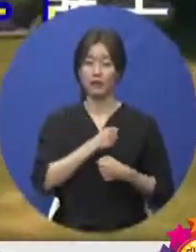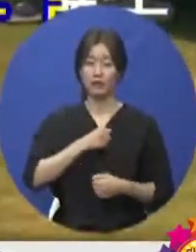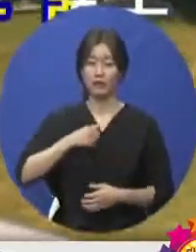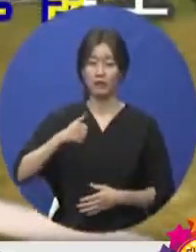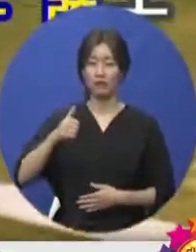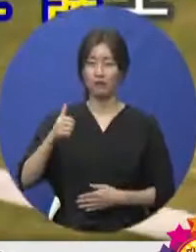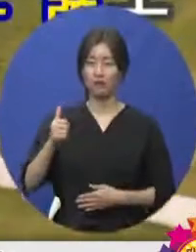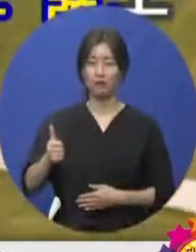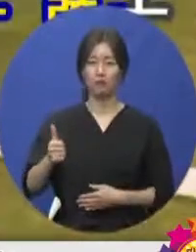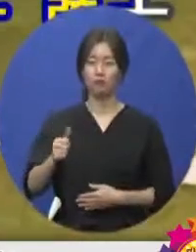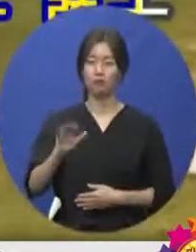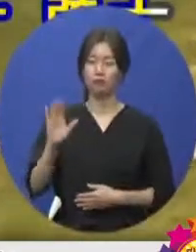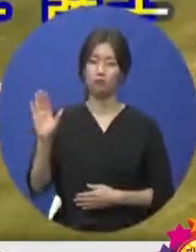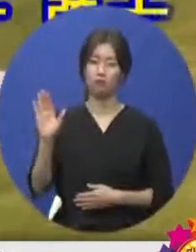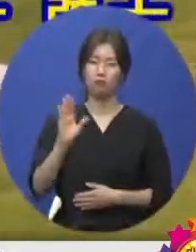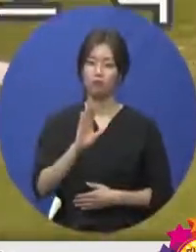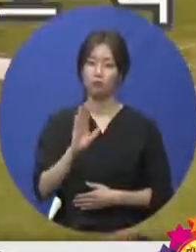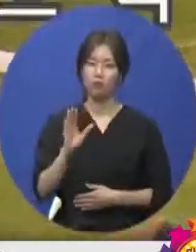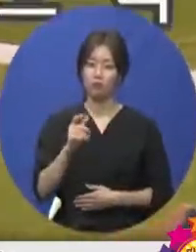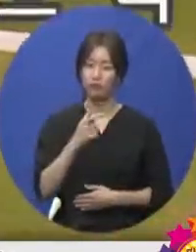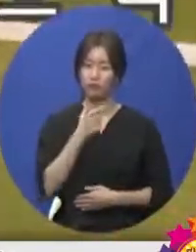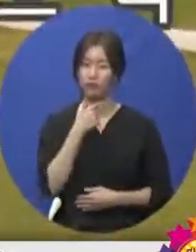대장도 실소